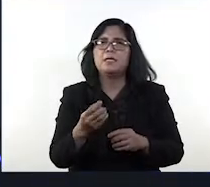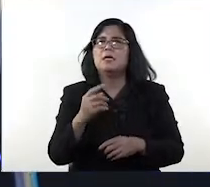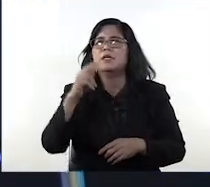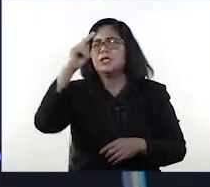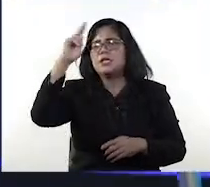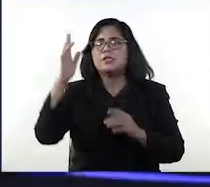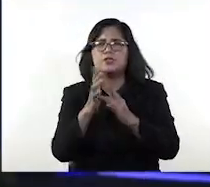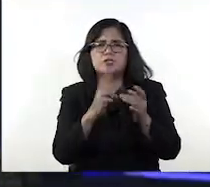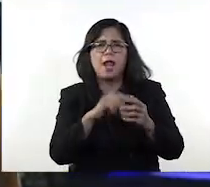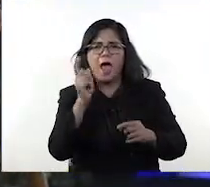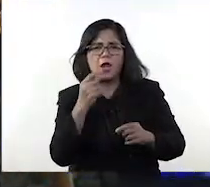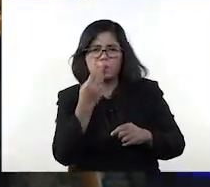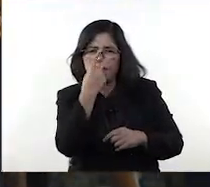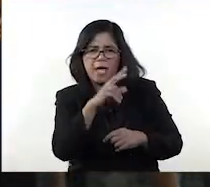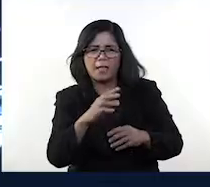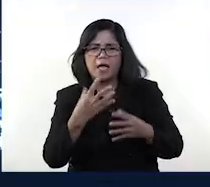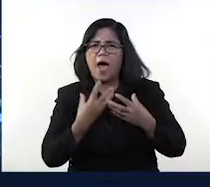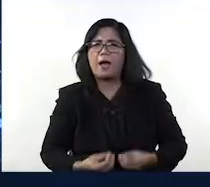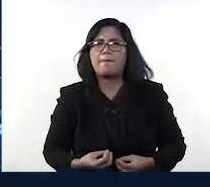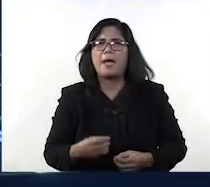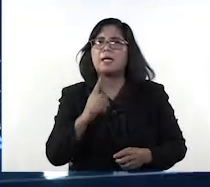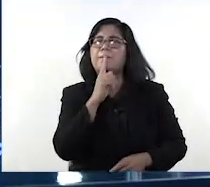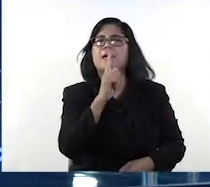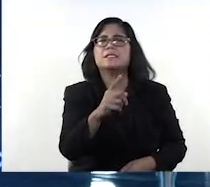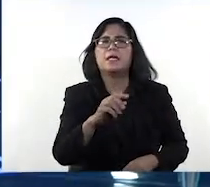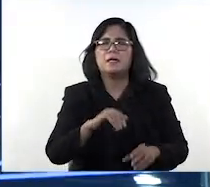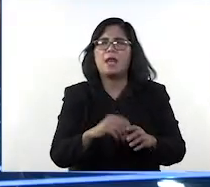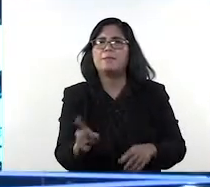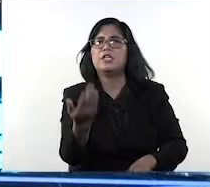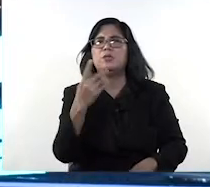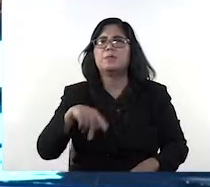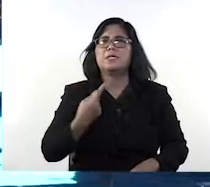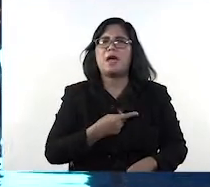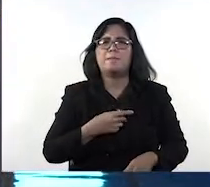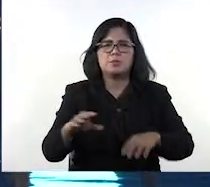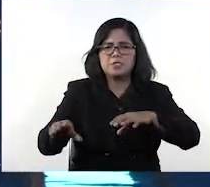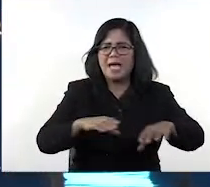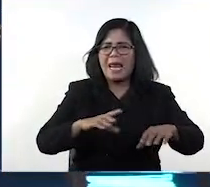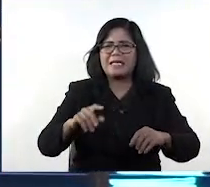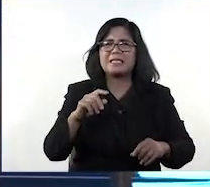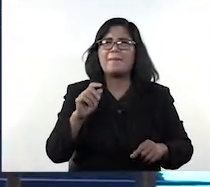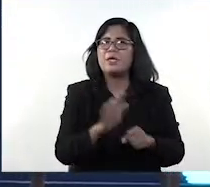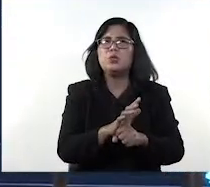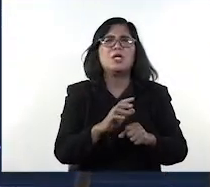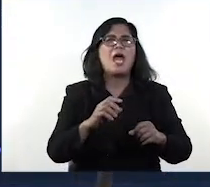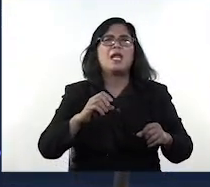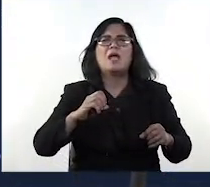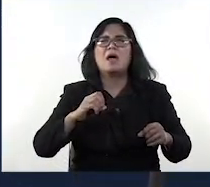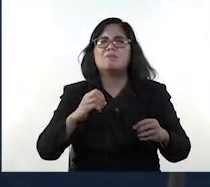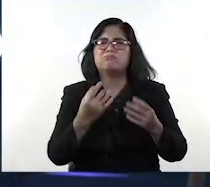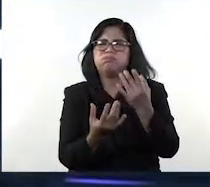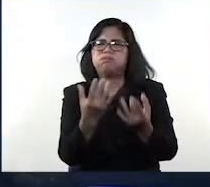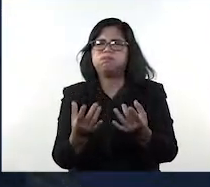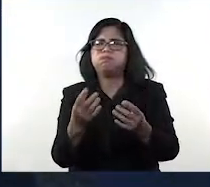kita lihat Tuhan yang selalu melihat kepastian dalam hidup kita meskipun jalan kita sedang penuh dengan onak dan duri